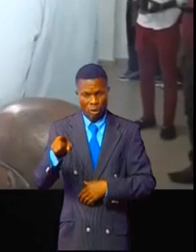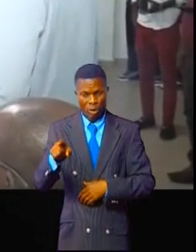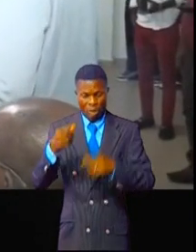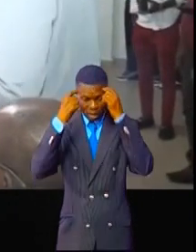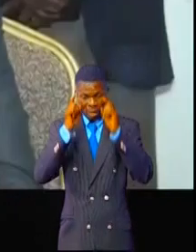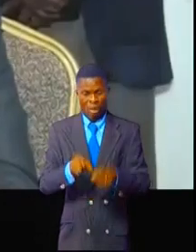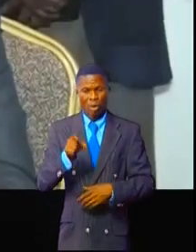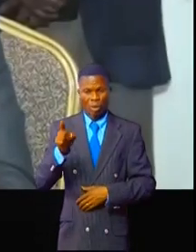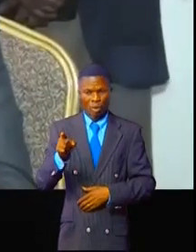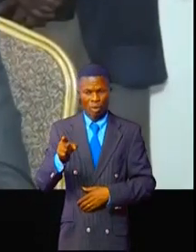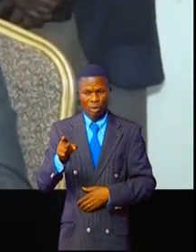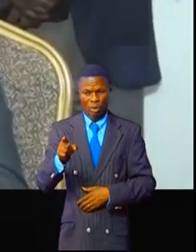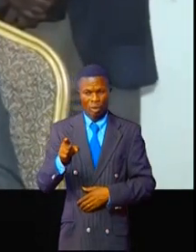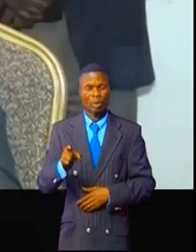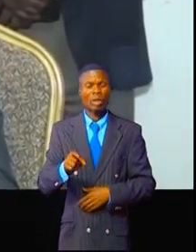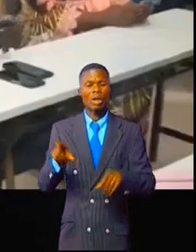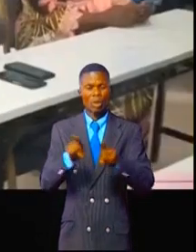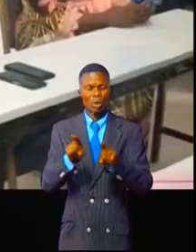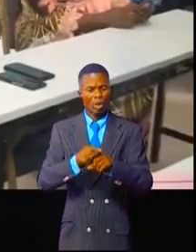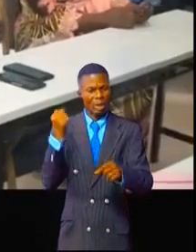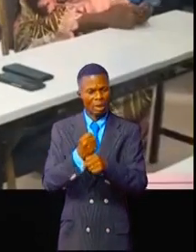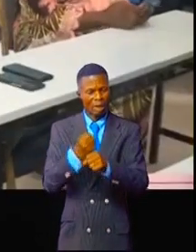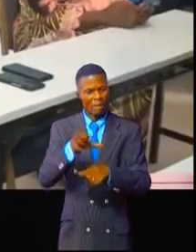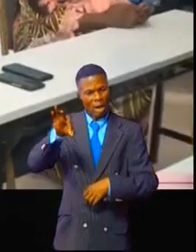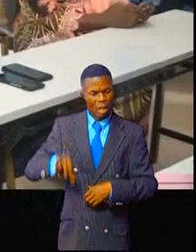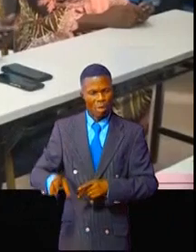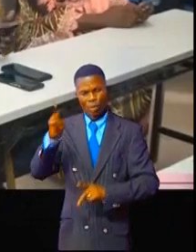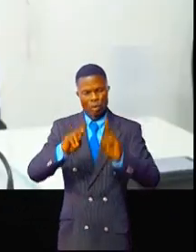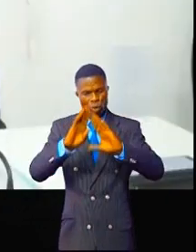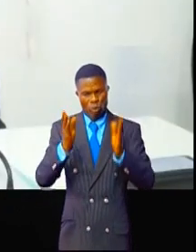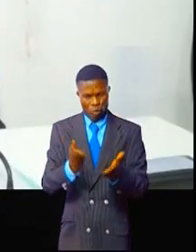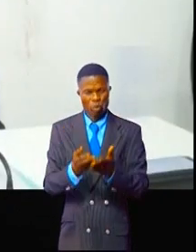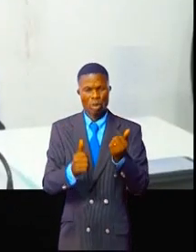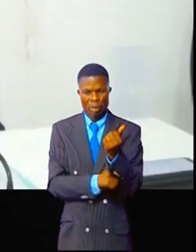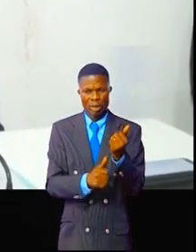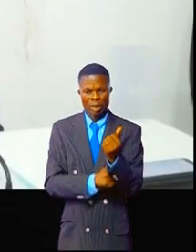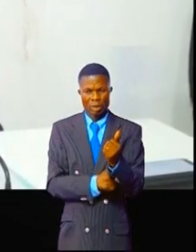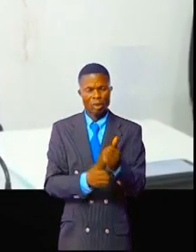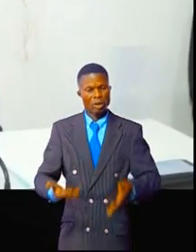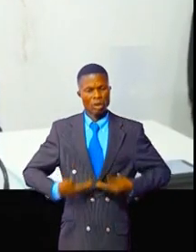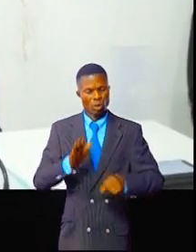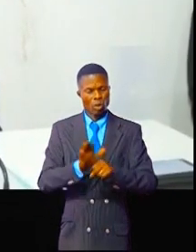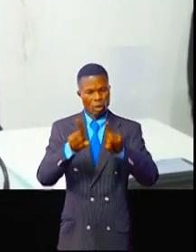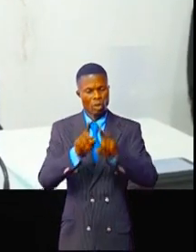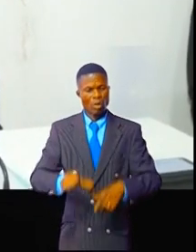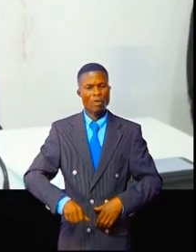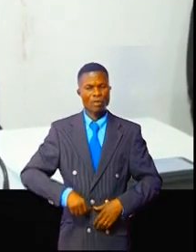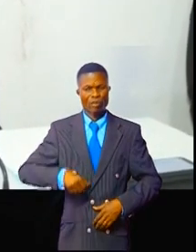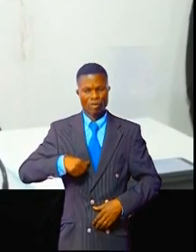détermination le beurre celui d'être travailler pour le bien être de ses administrés sont plus que content et fier